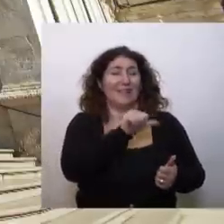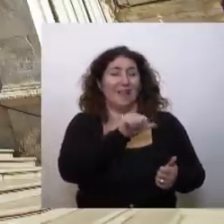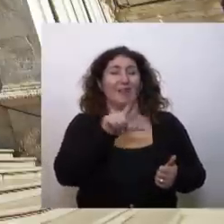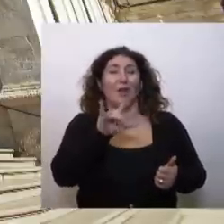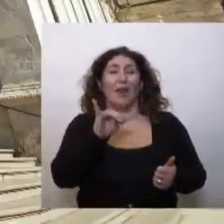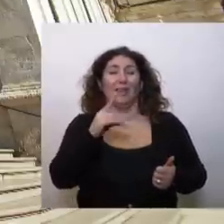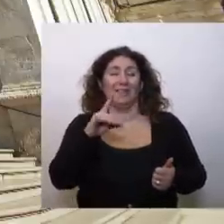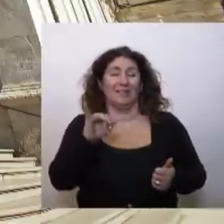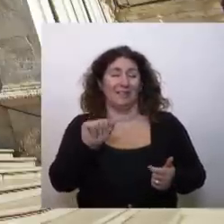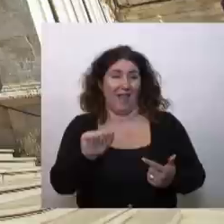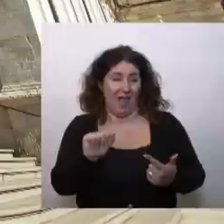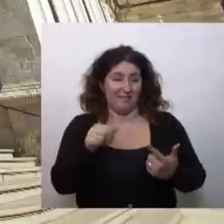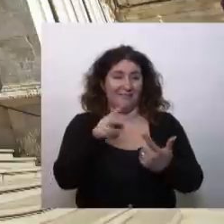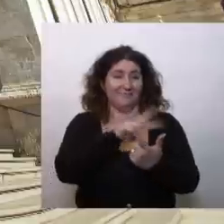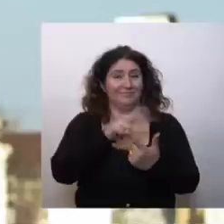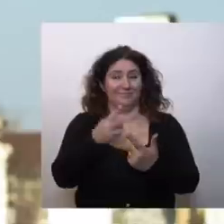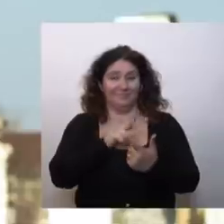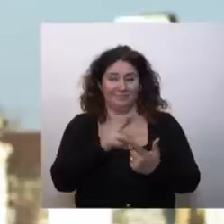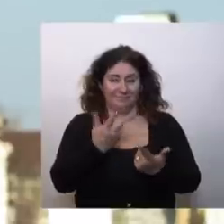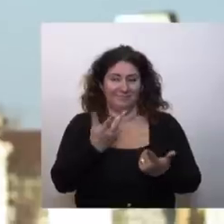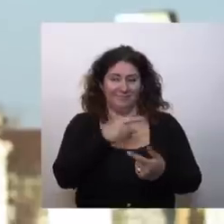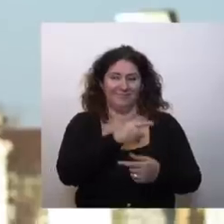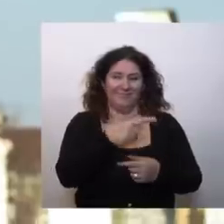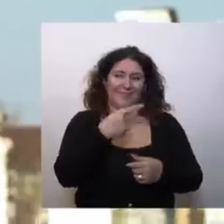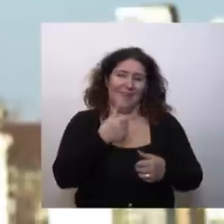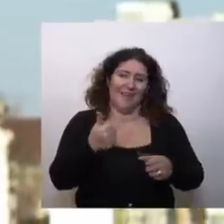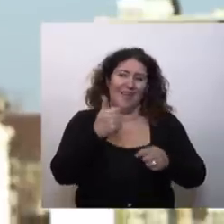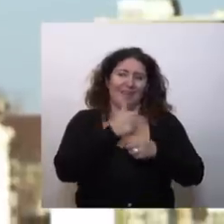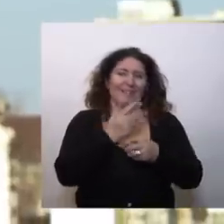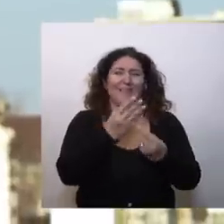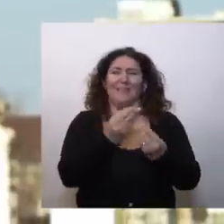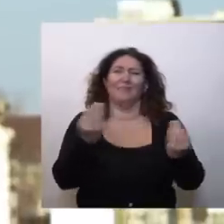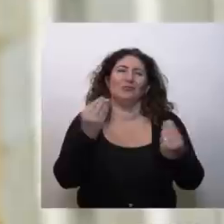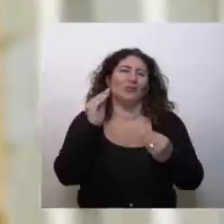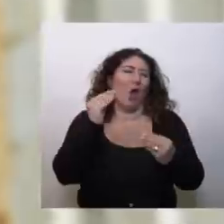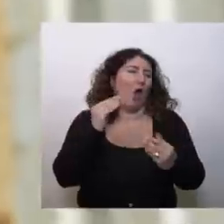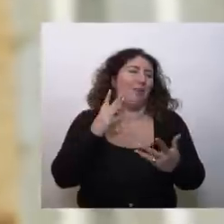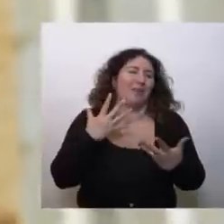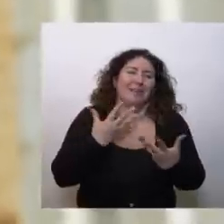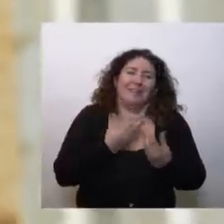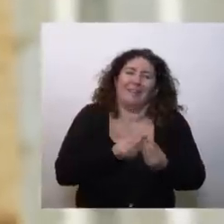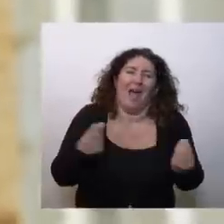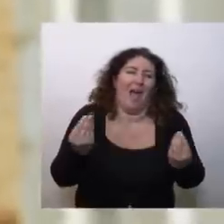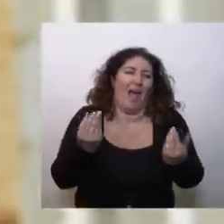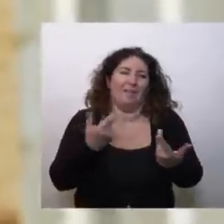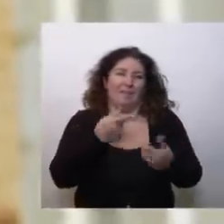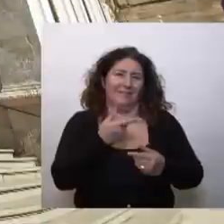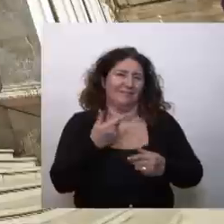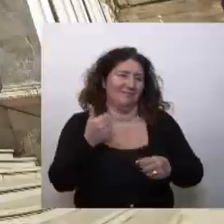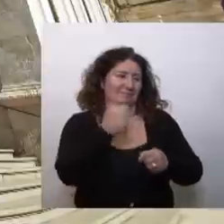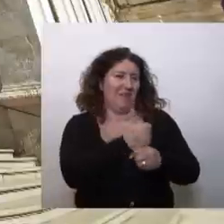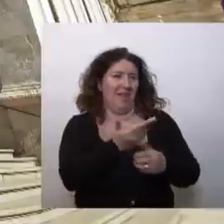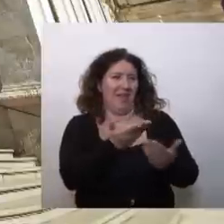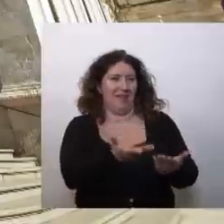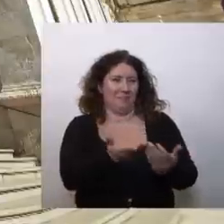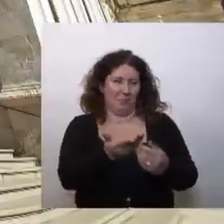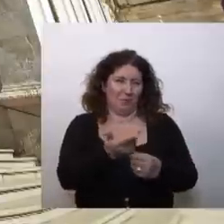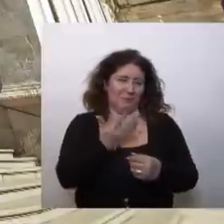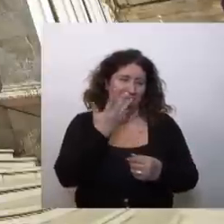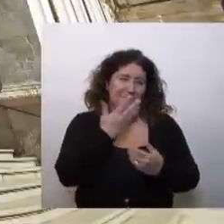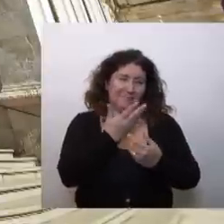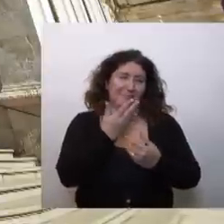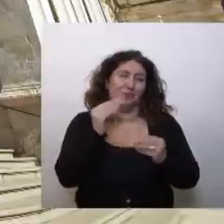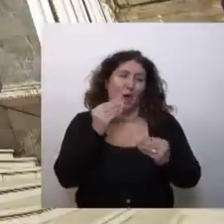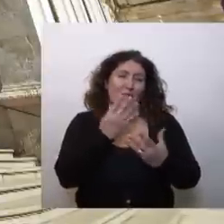ragazzi. Ciao. Rappresentano tanti giovani che vorrebbero essere presenti qui di fronte alla Sindone, ma sappiamo che questo non è